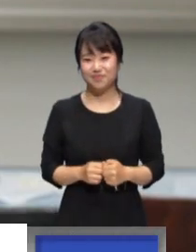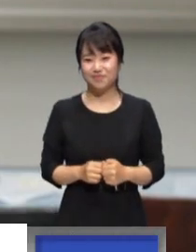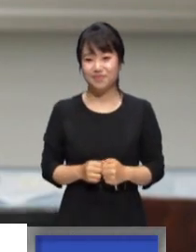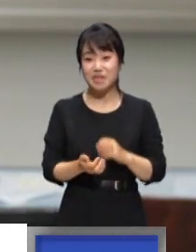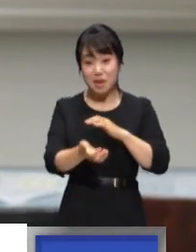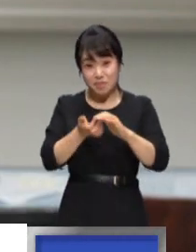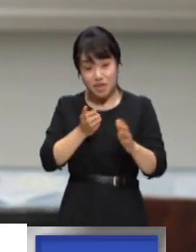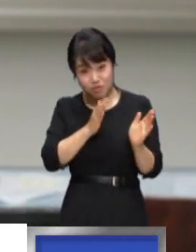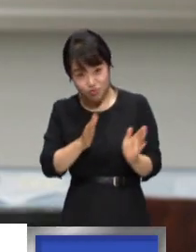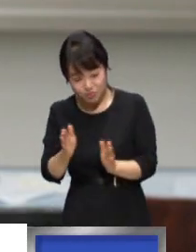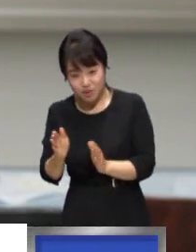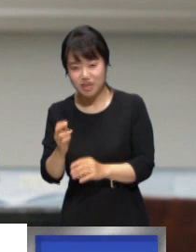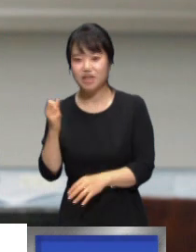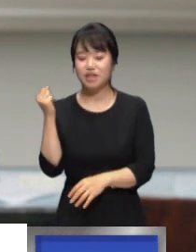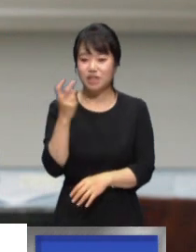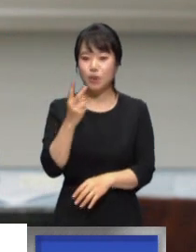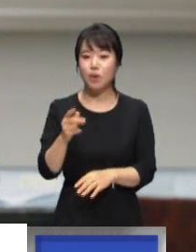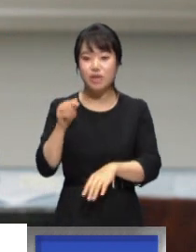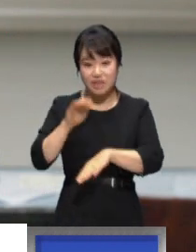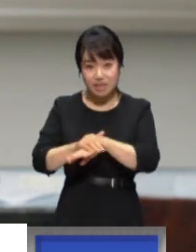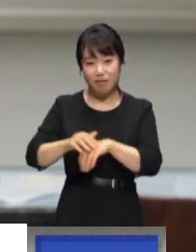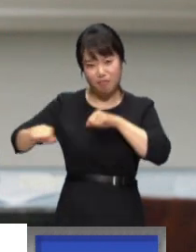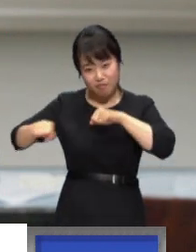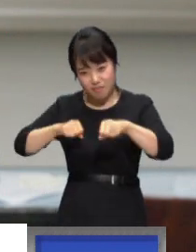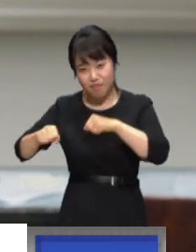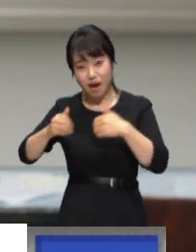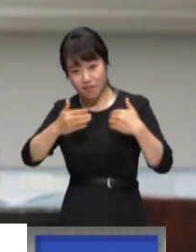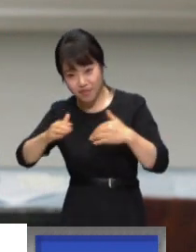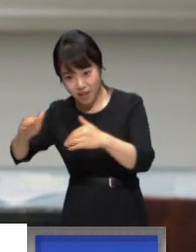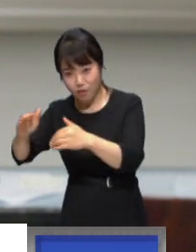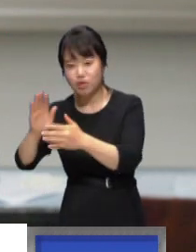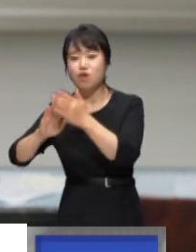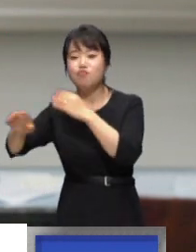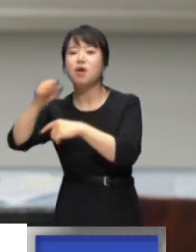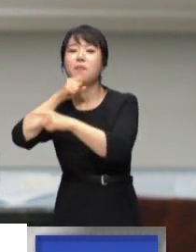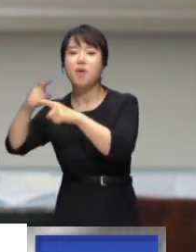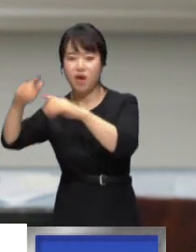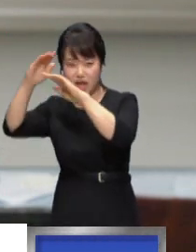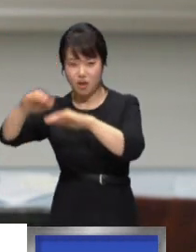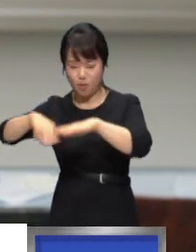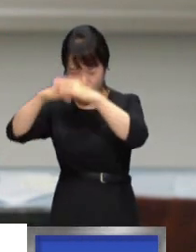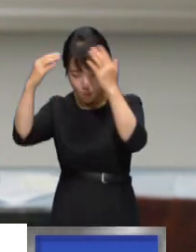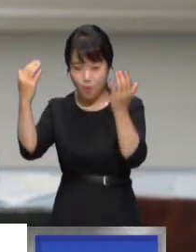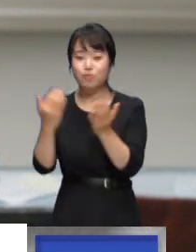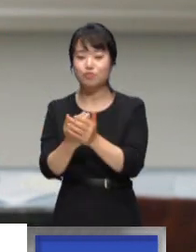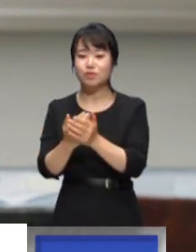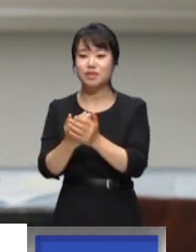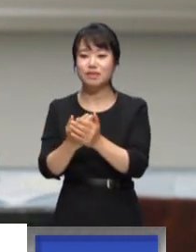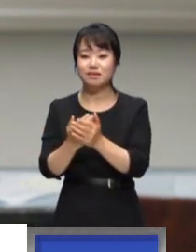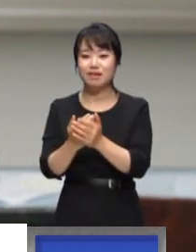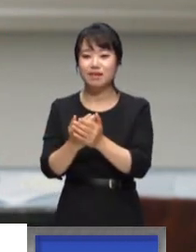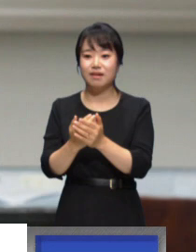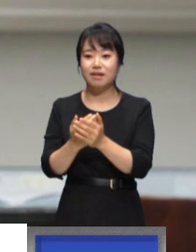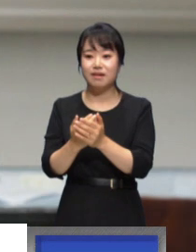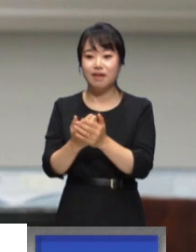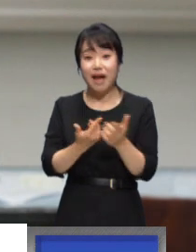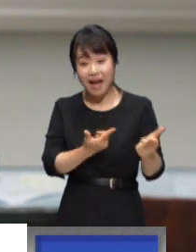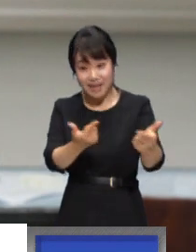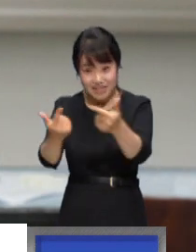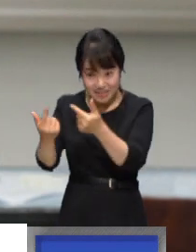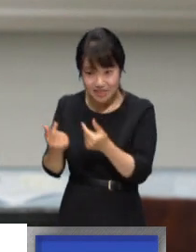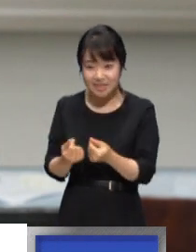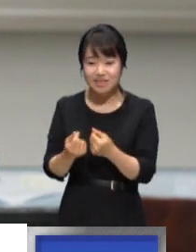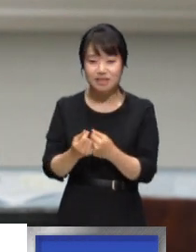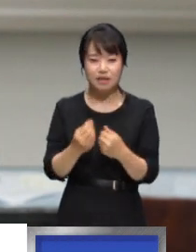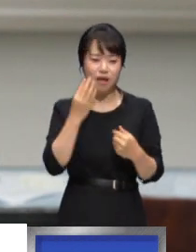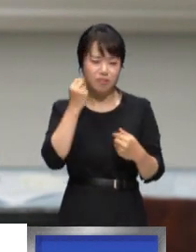사전 준비부터 실제 실행 과정과 사후평가 공유까지 함께 쭉